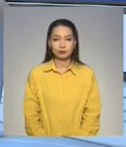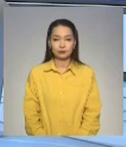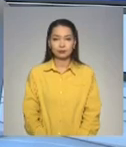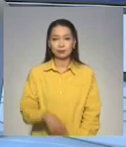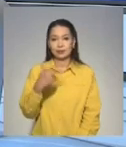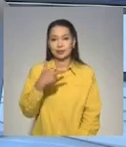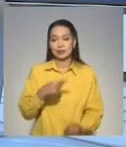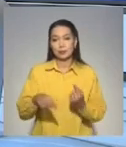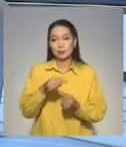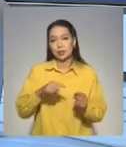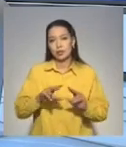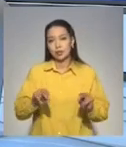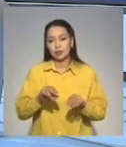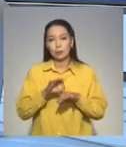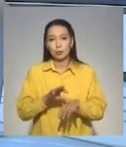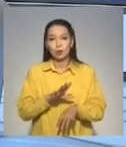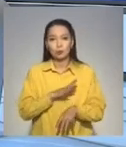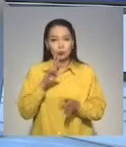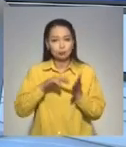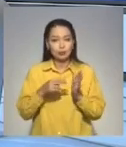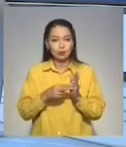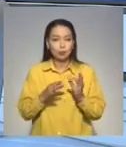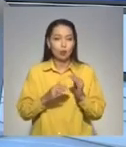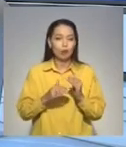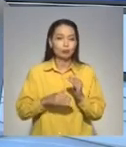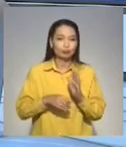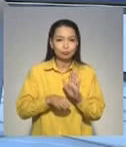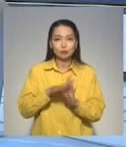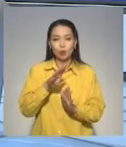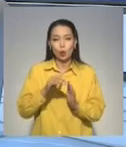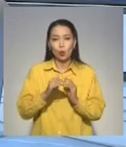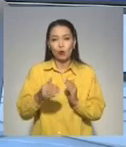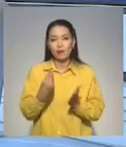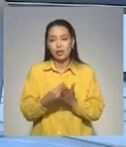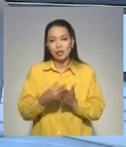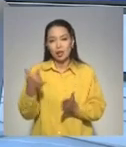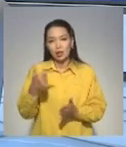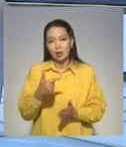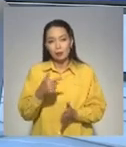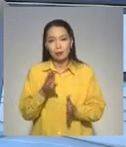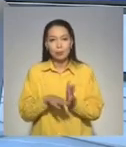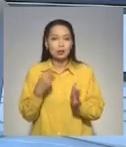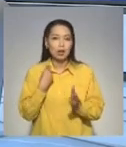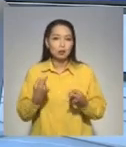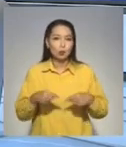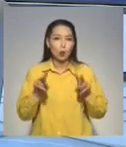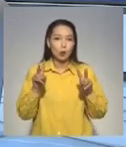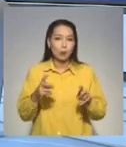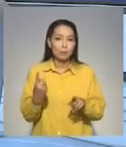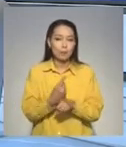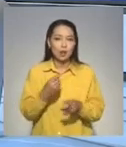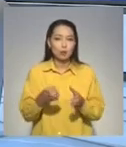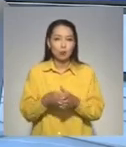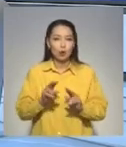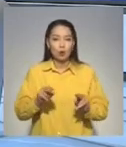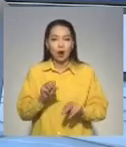30 бизнес-тренеров прошли курсы для проекта по повышению уровня финансовой грамотности первый поток обучения партиям она